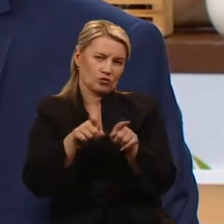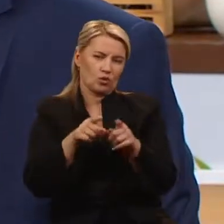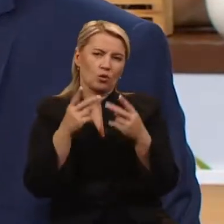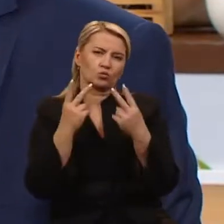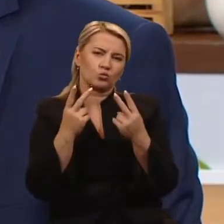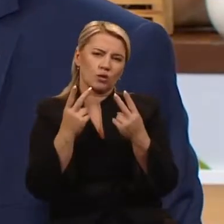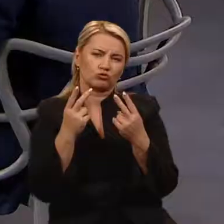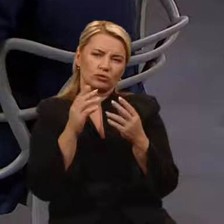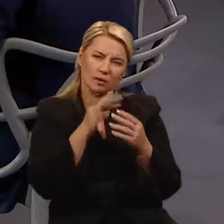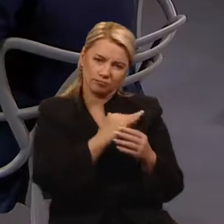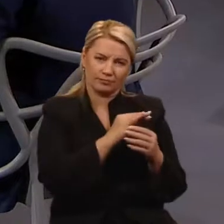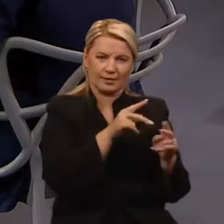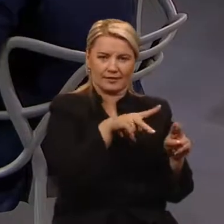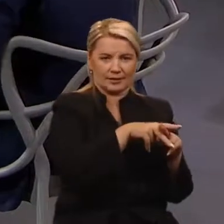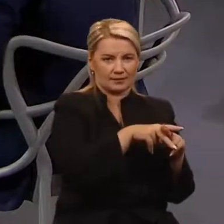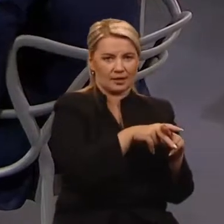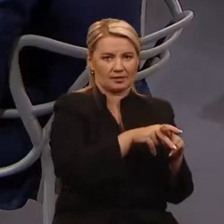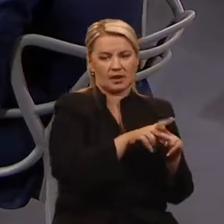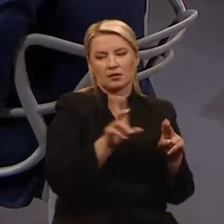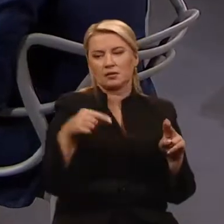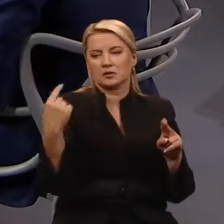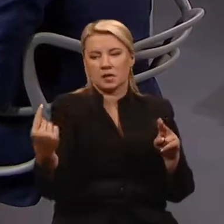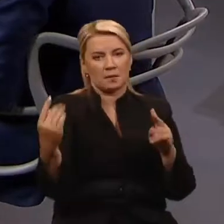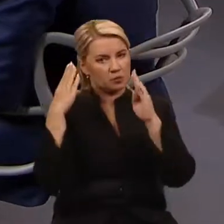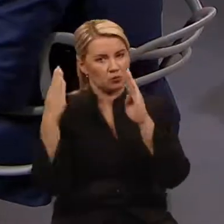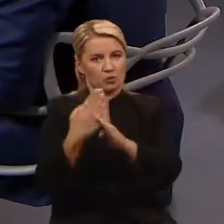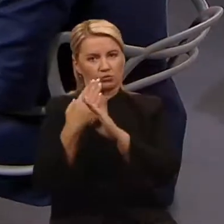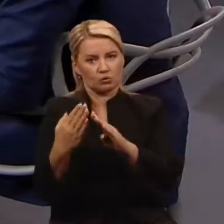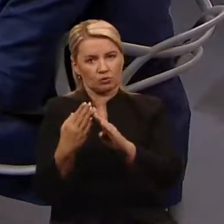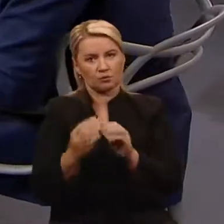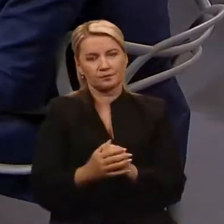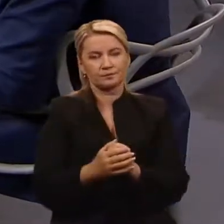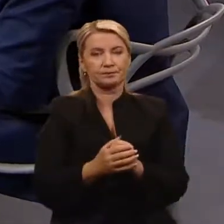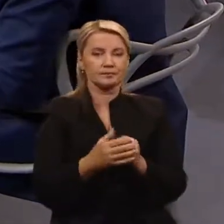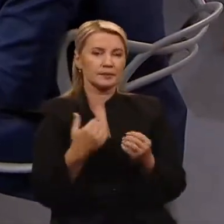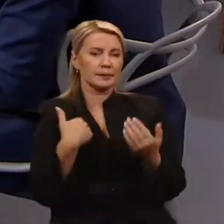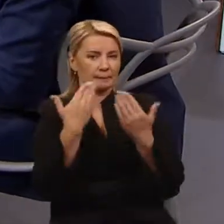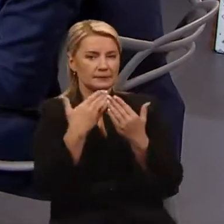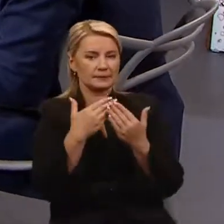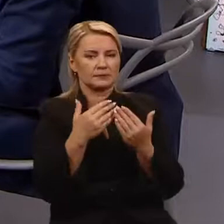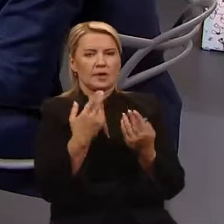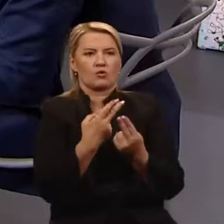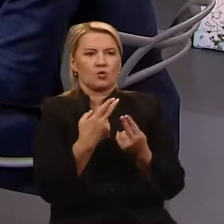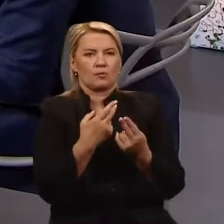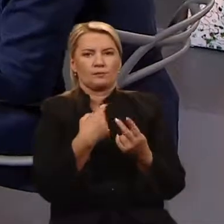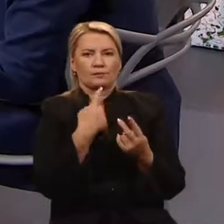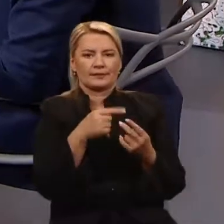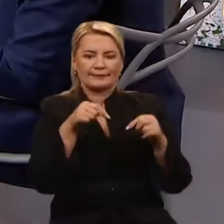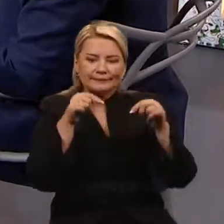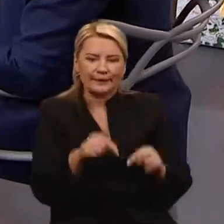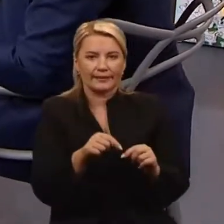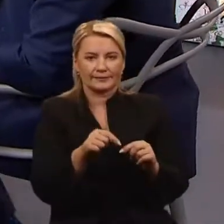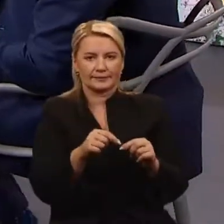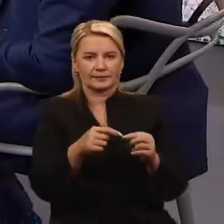věc. Myslím si, že na ty krátkodobé výdaje, které jsou právě určené právě na start